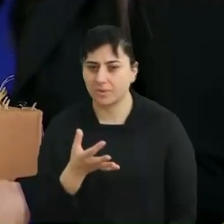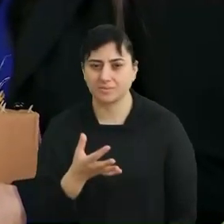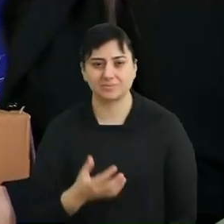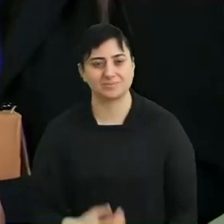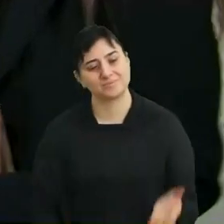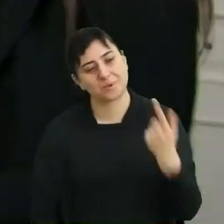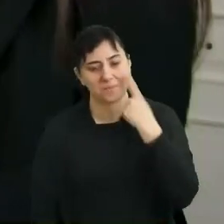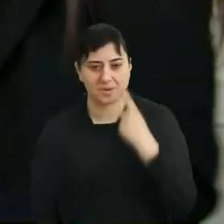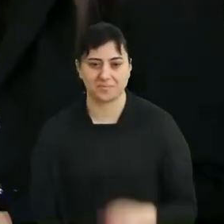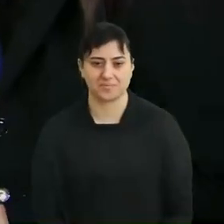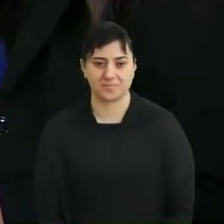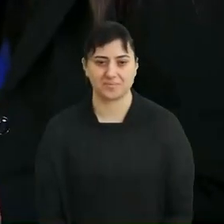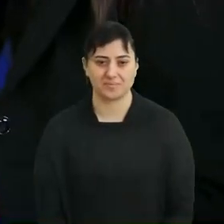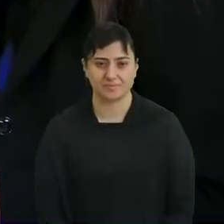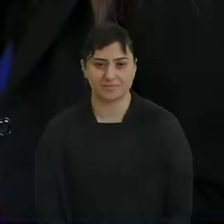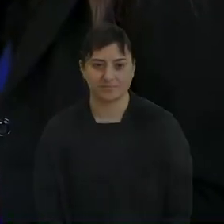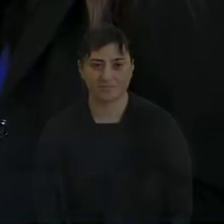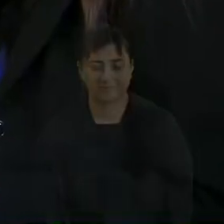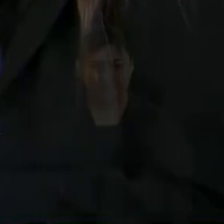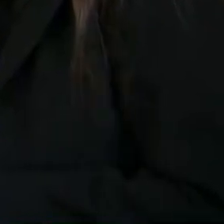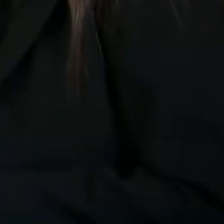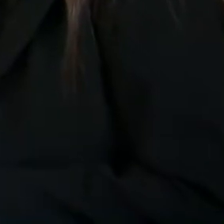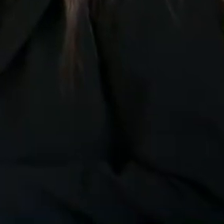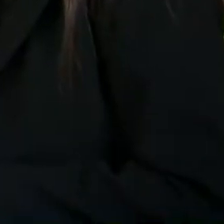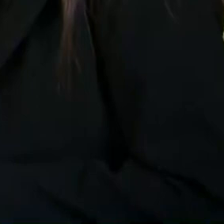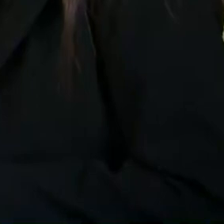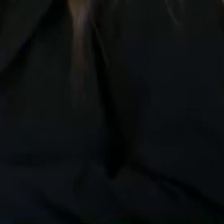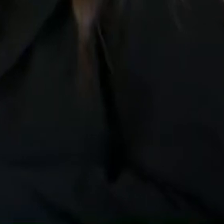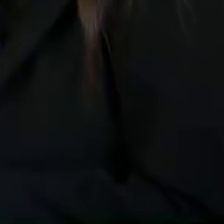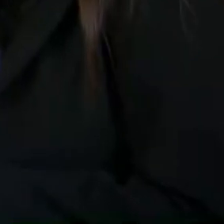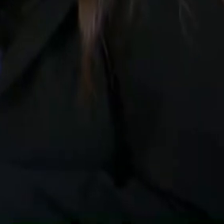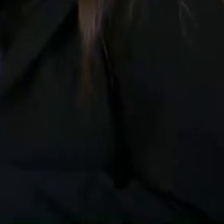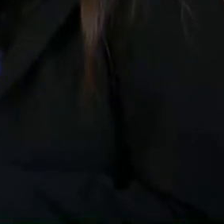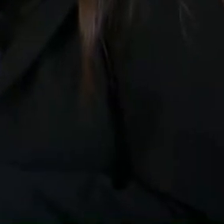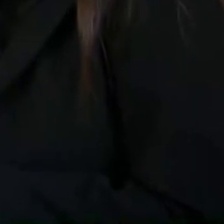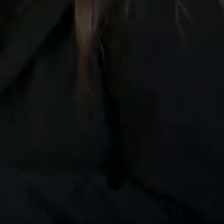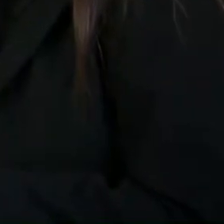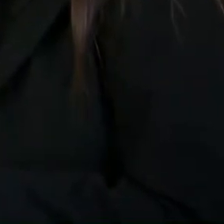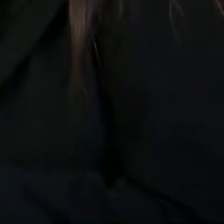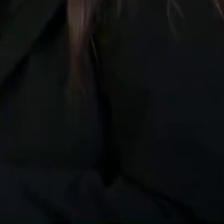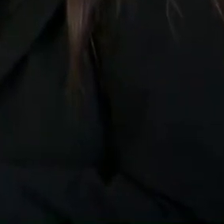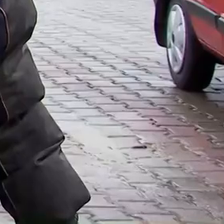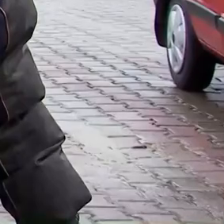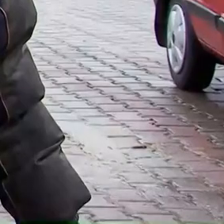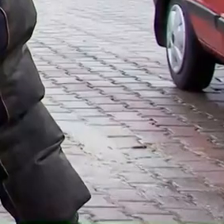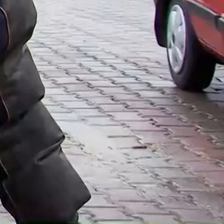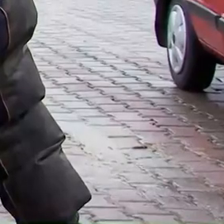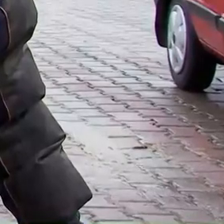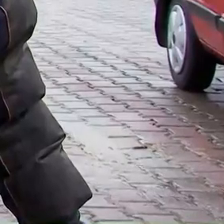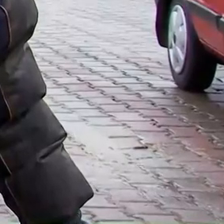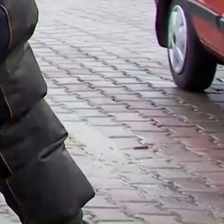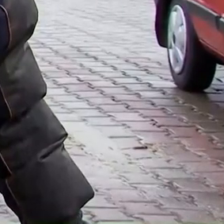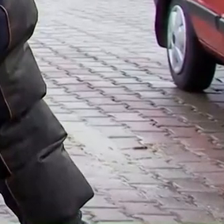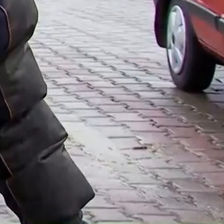hayatım? Dinle bak. Kutuyu Biricik'in elinden alıp anlatmaya başladı. Biricik heyecanla dinliyor.